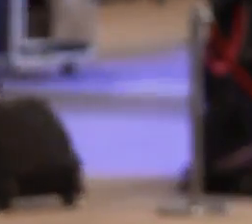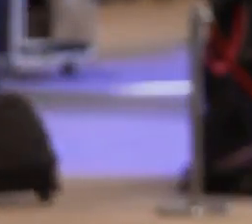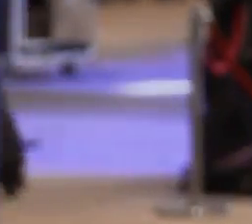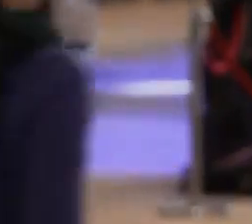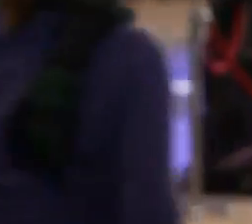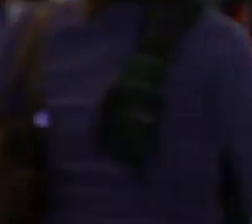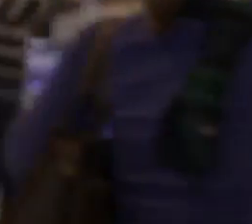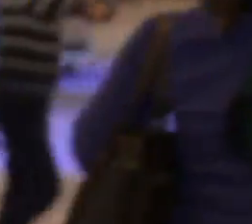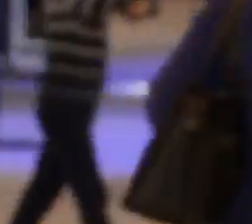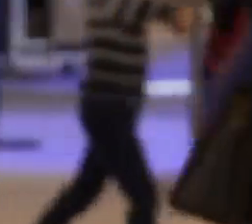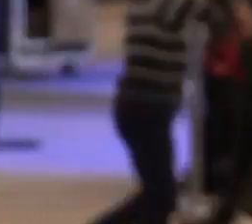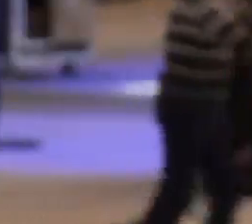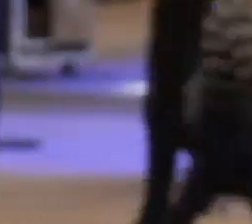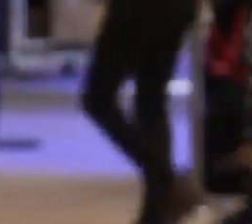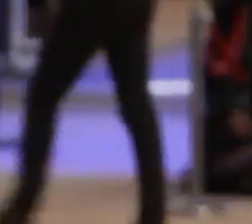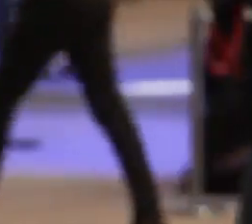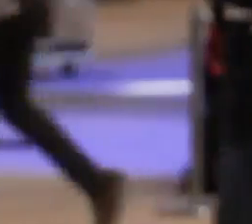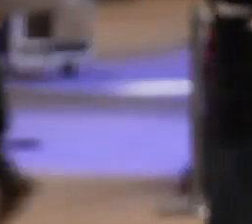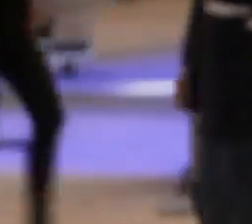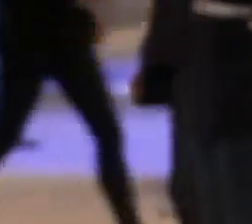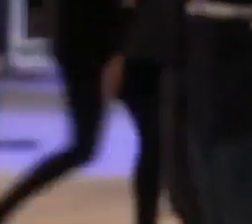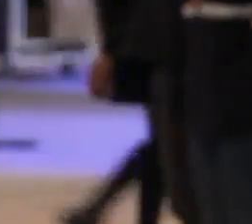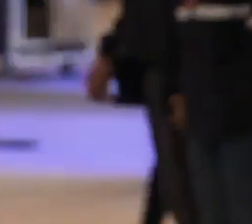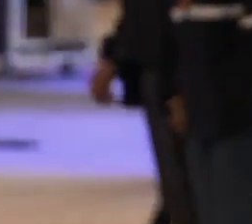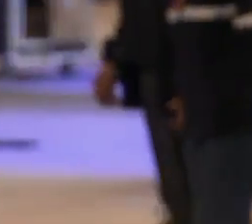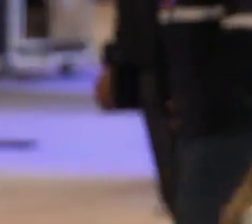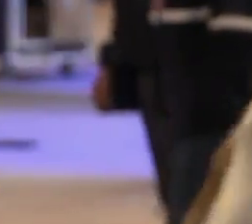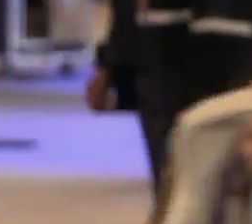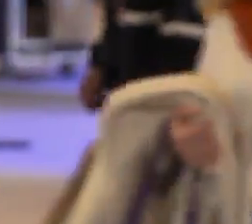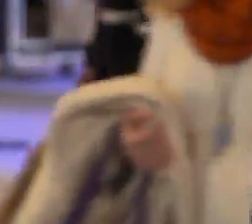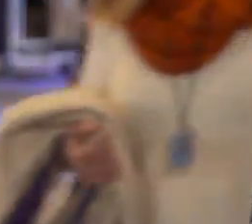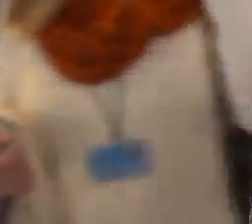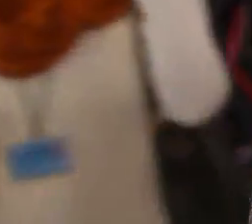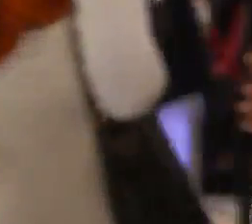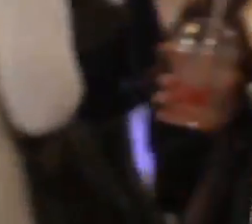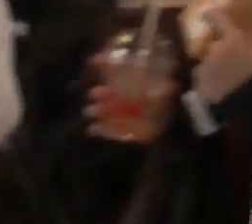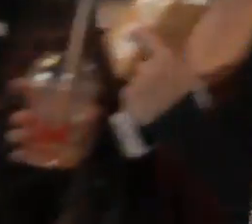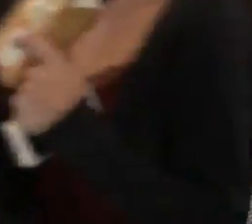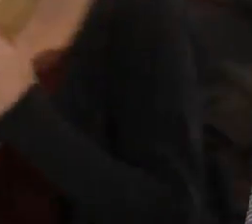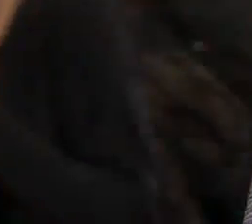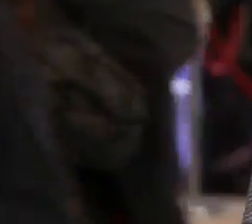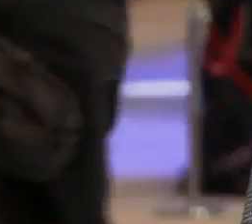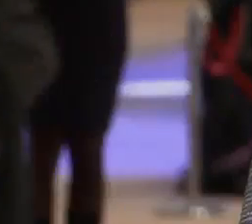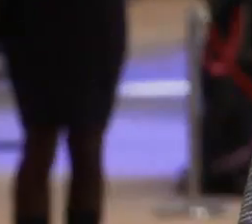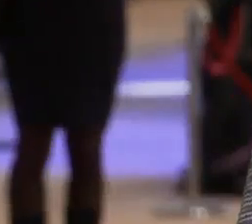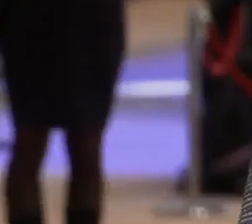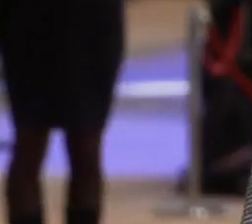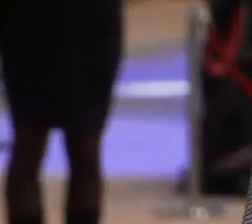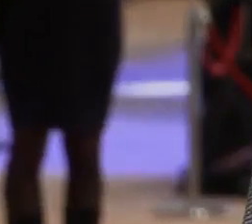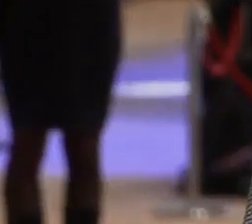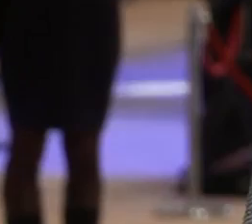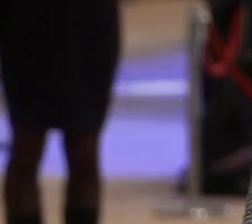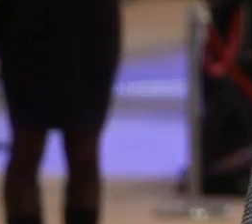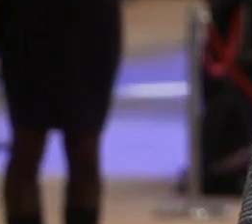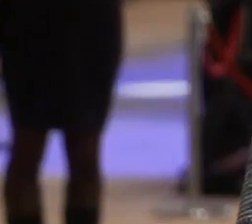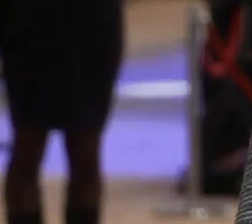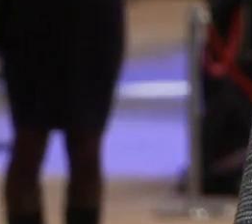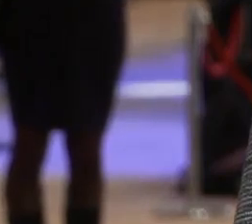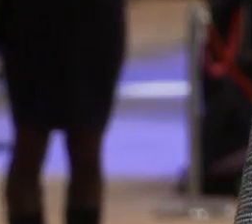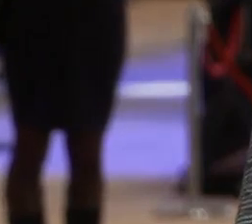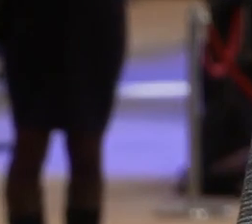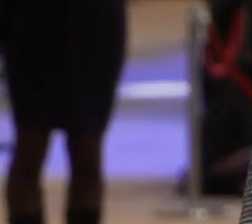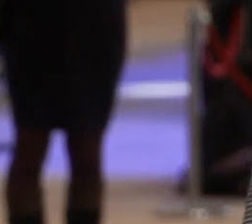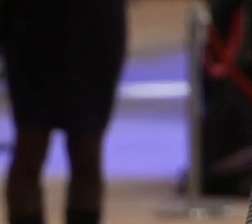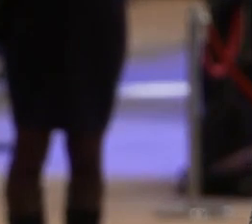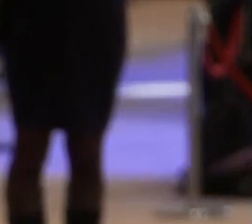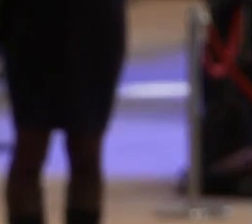tant l'économie que nous assurer que l'économie, l'Internet et l'ensemble de la société restent ouverts. Je vous souhaite d'excellentes discussions